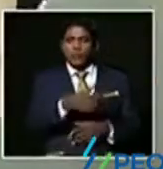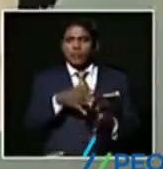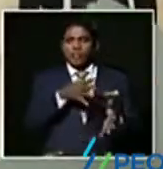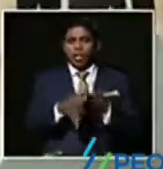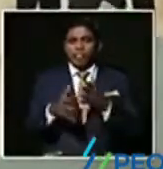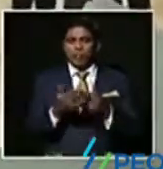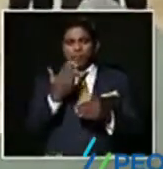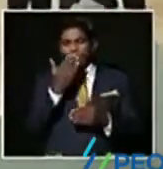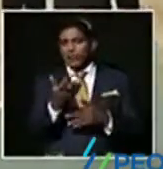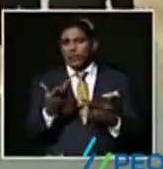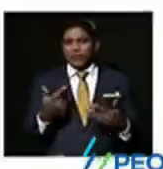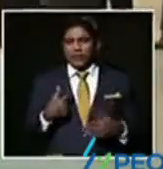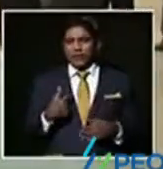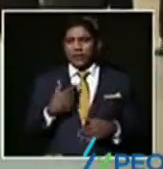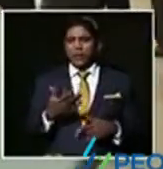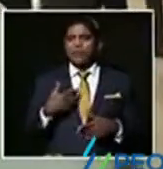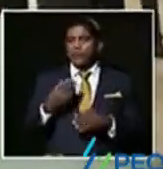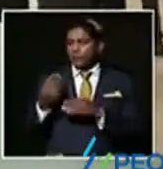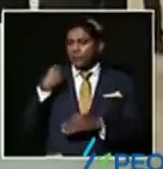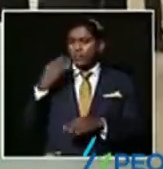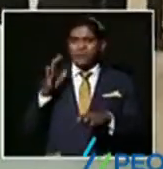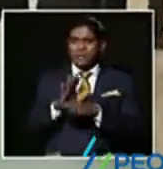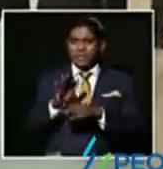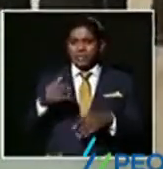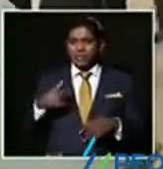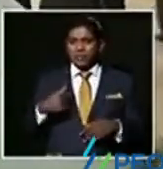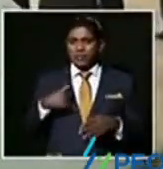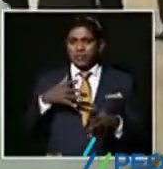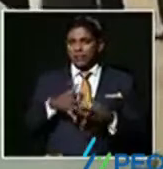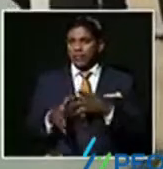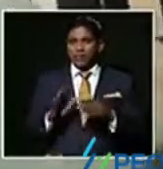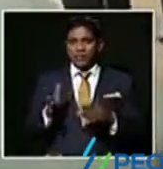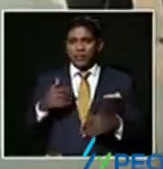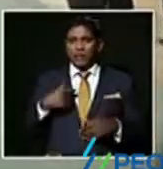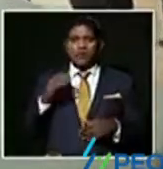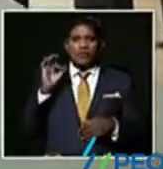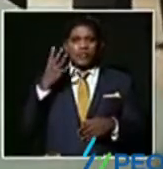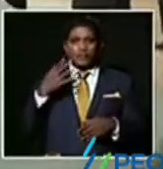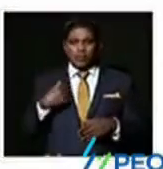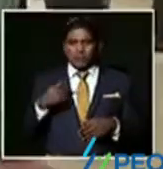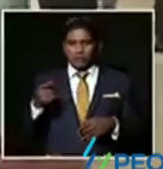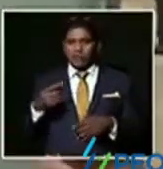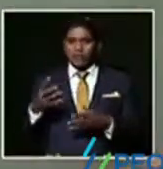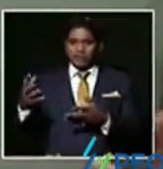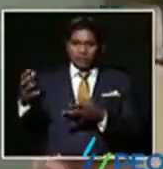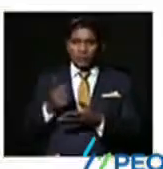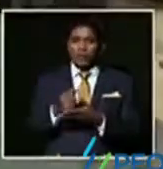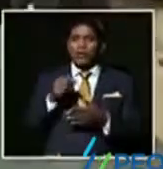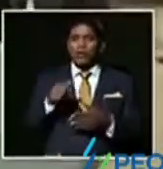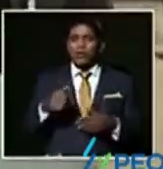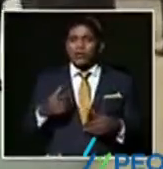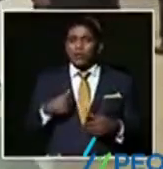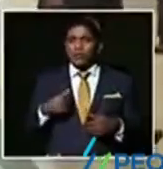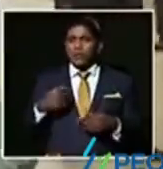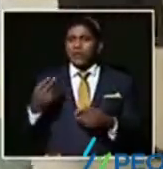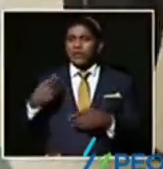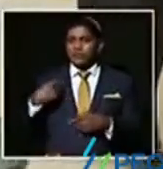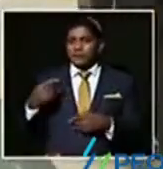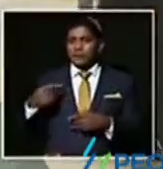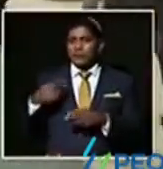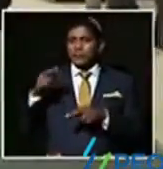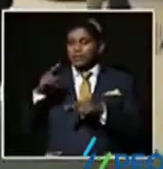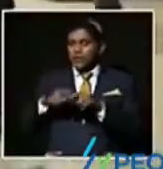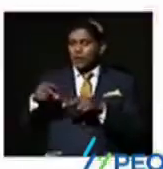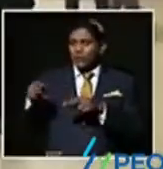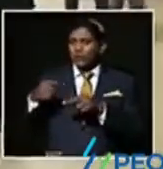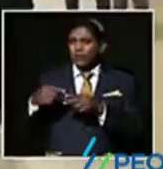ඒවලට මට ඊයේ පෙරද මට සිද්ධියක් වුණා. මං කරපු වැඩක් නෙමෙයි, රත්තරන් වාගයක් මගේ ළමට ගෙවුවා. මගේ ගෝලෙකට තමයි ඒක